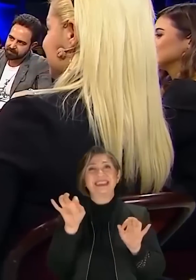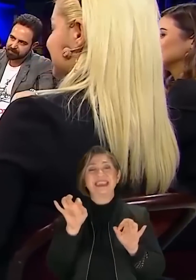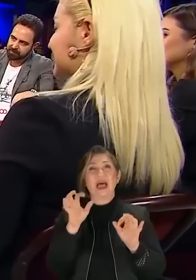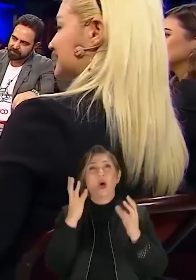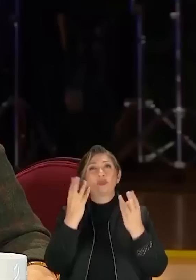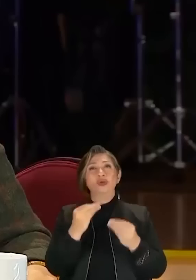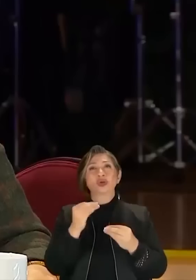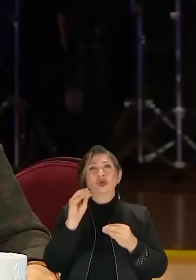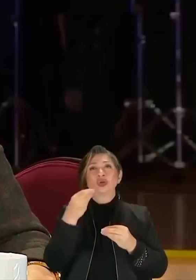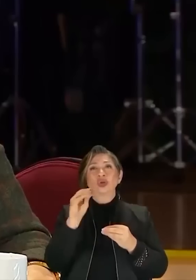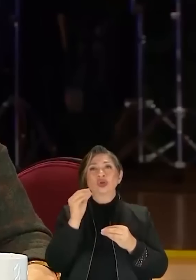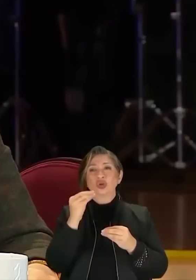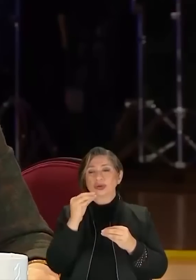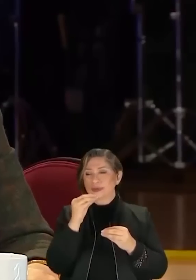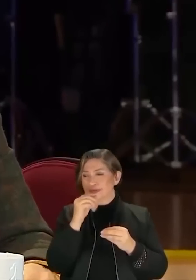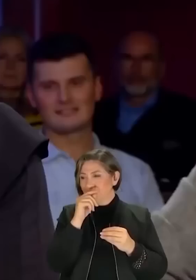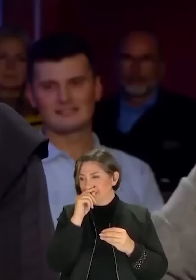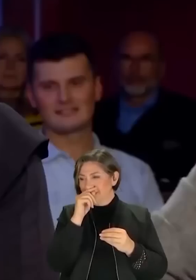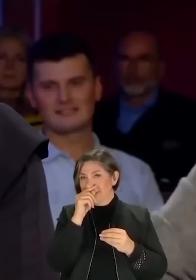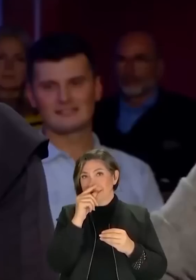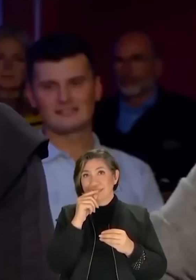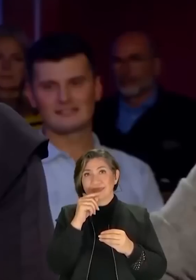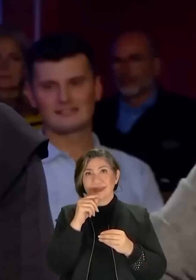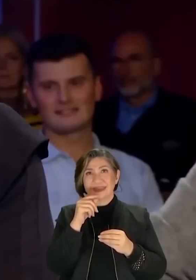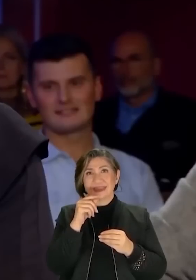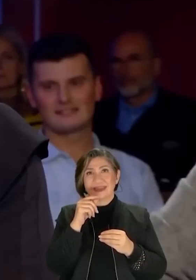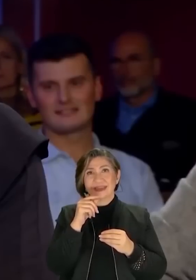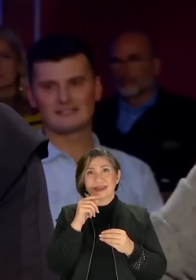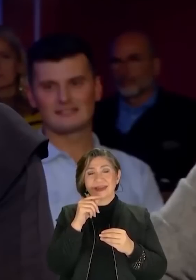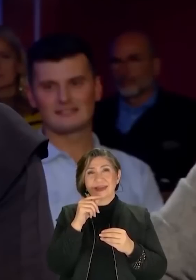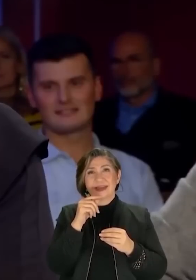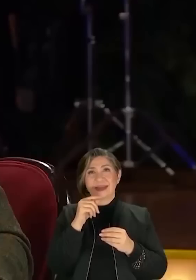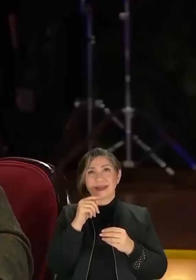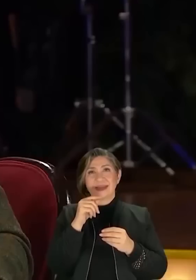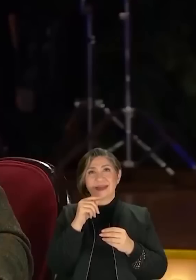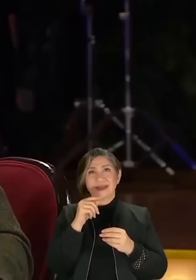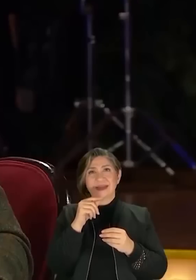Vitaminsiz kalmış çocuklara böyle şey. Yani he?